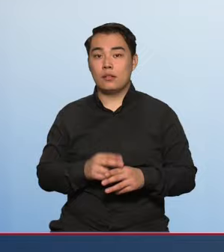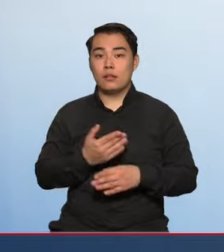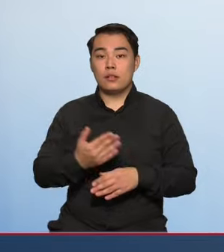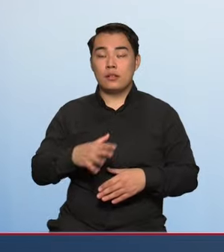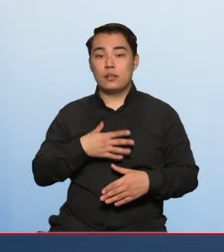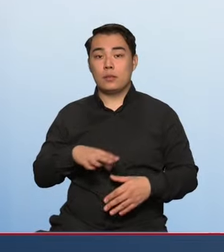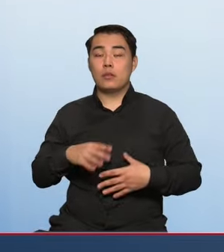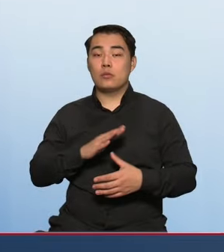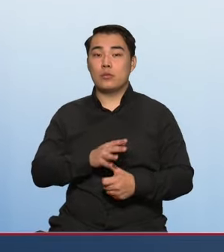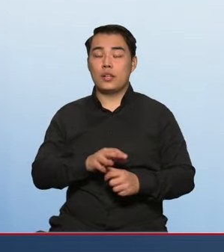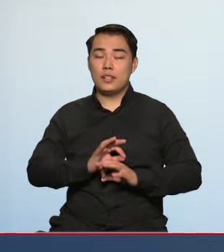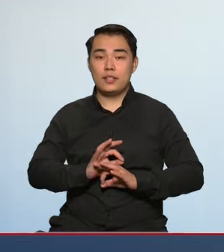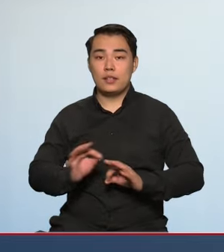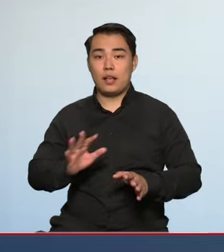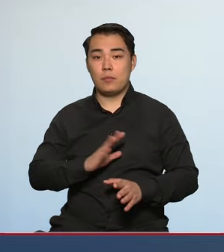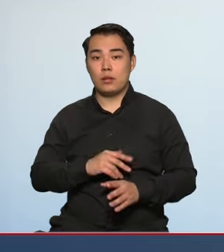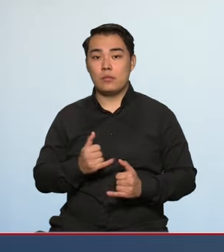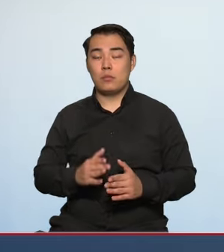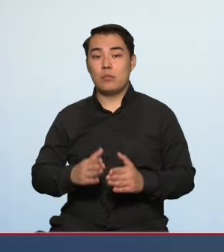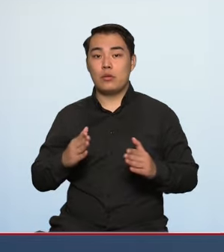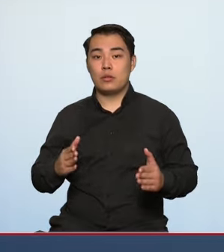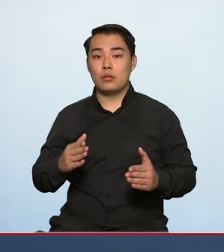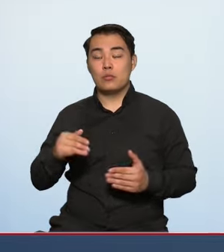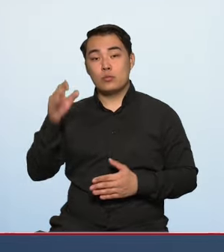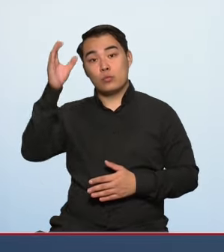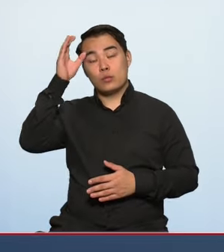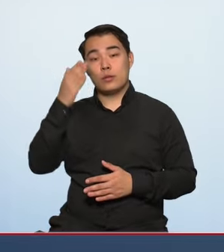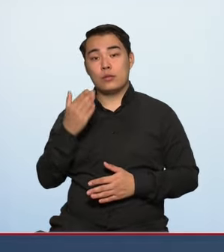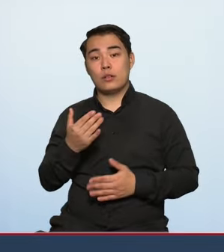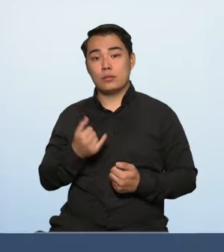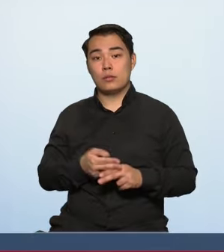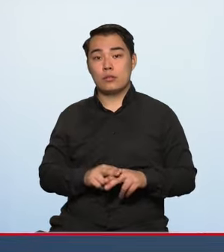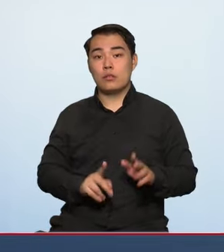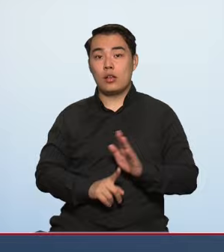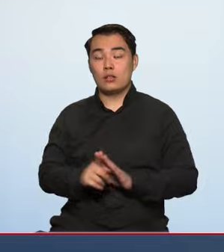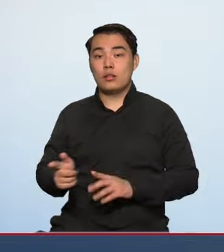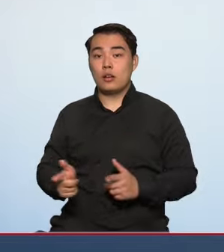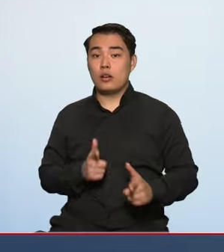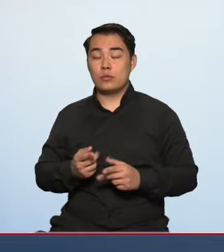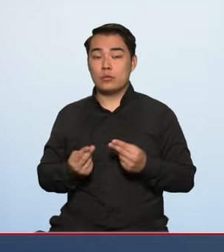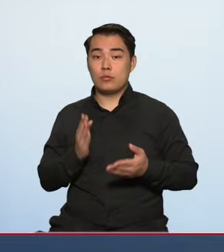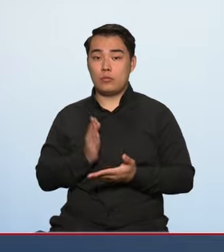Дроны летели идеально. Крупных в Турции мы уже начинаем готовиться к ним.